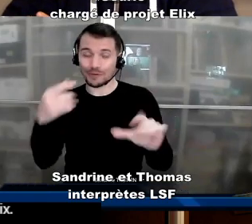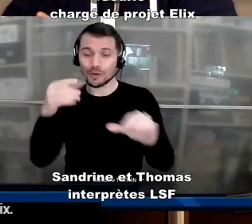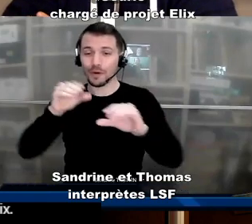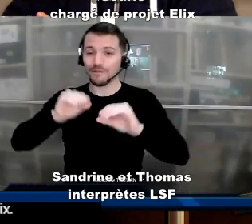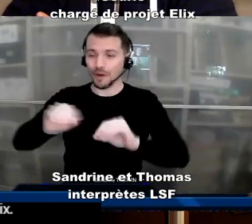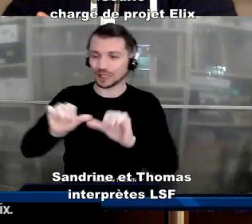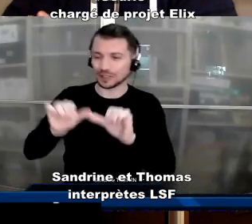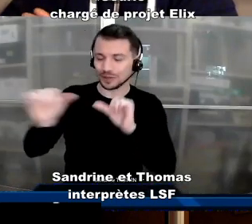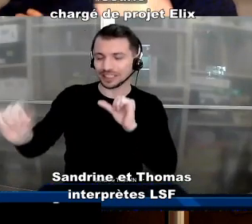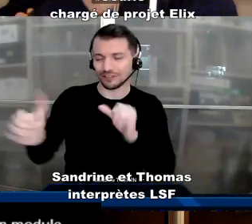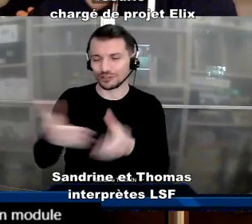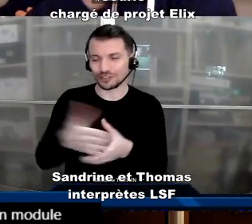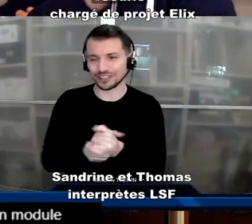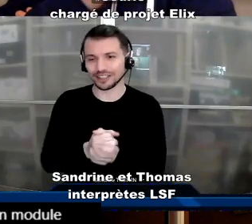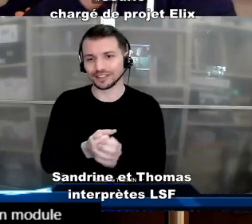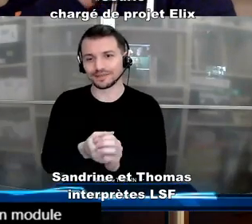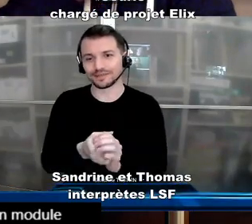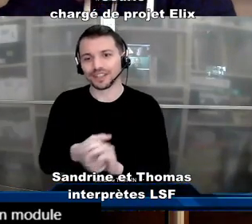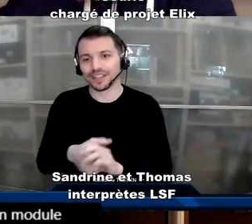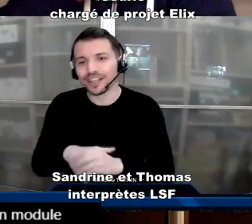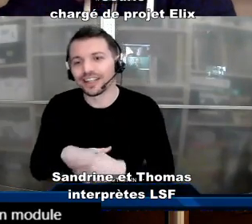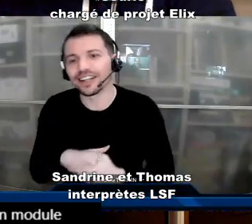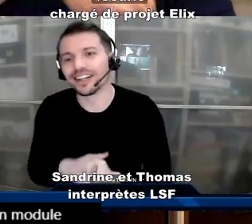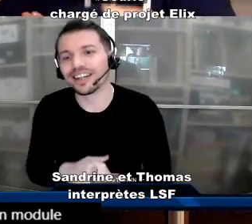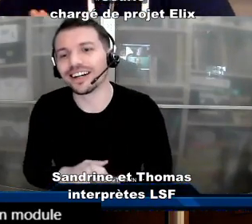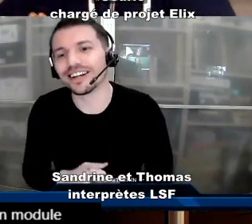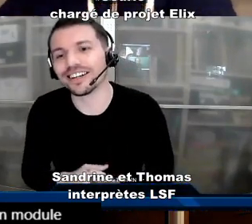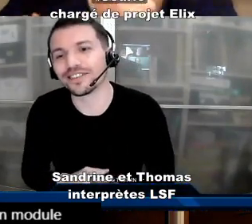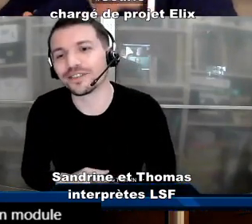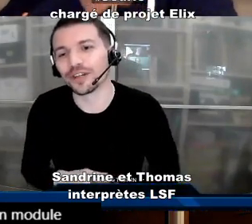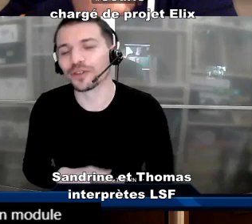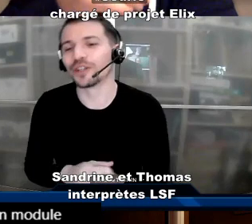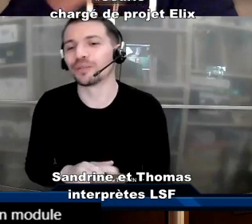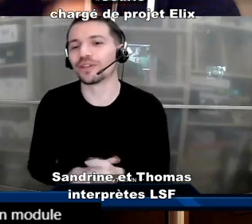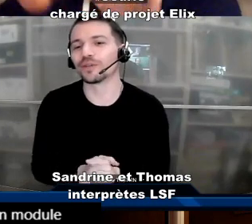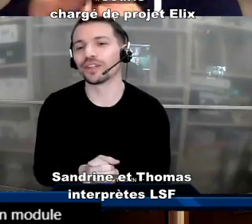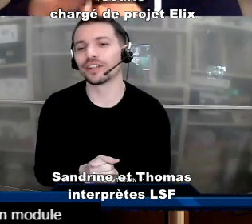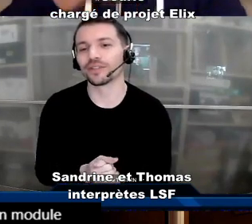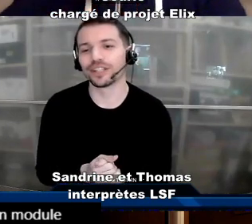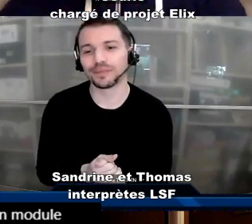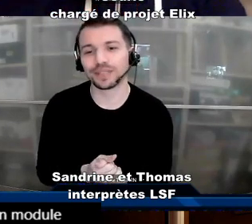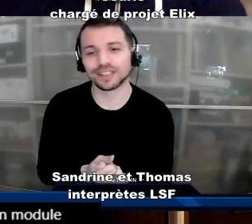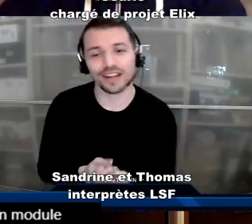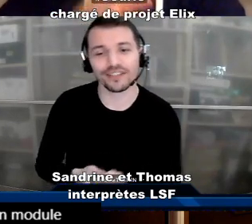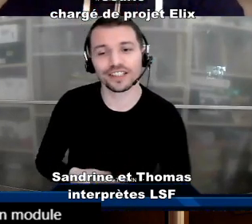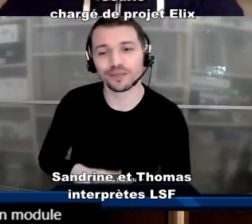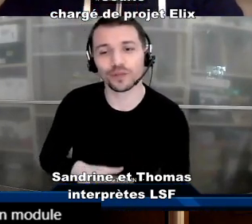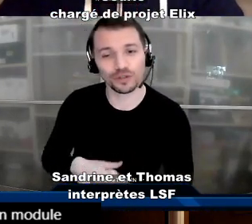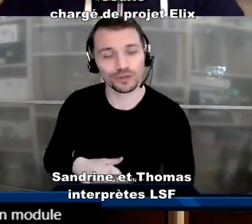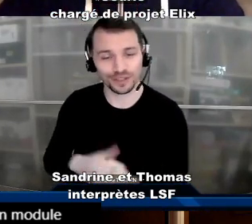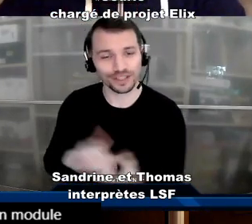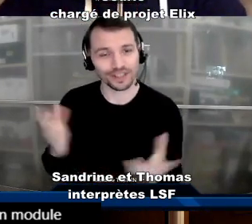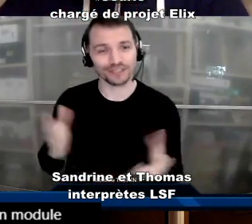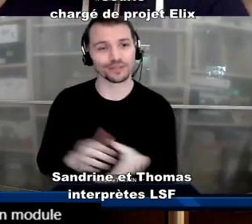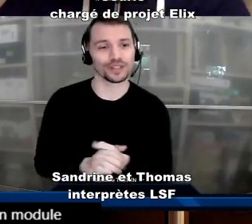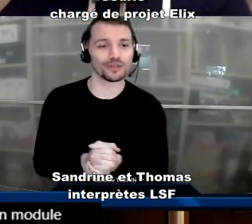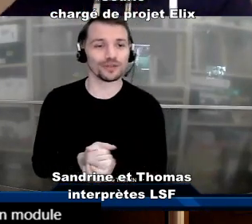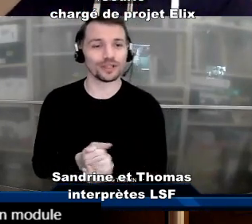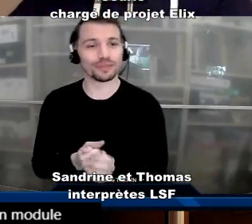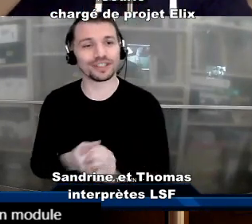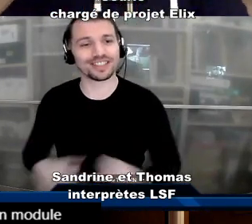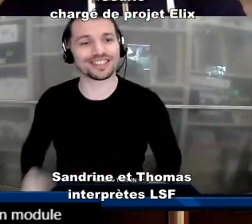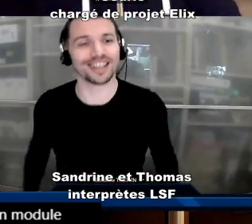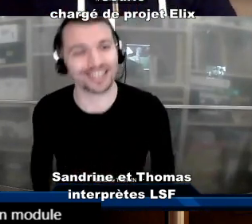cette formation en ligne. On restera attentif à ça, mais en tout cas je partagerai. On est des petites stars, Fanny et moi, du coup, c'est ça. On est des